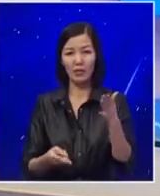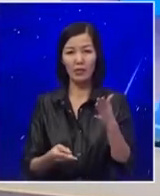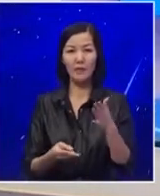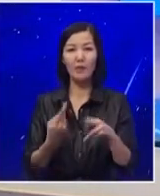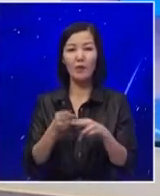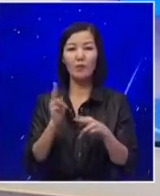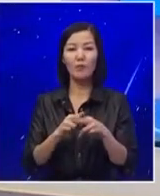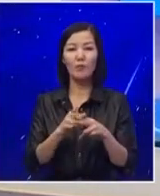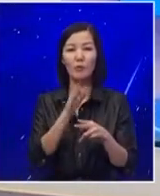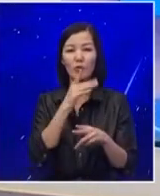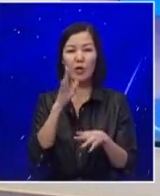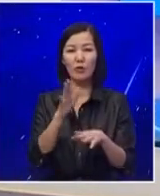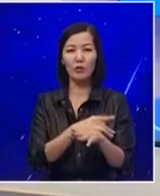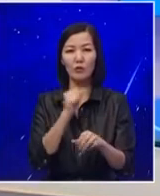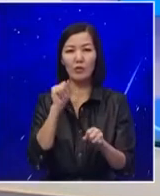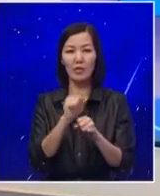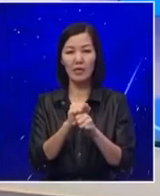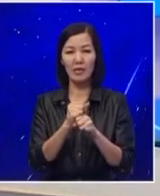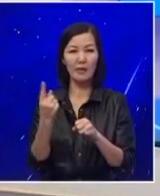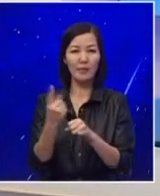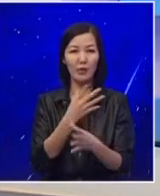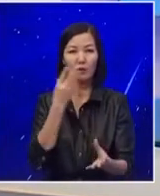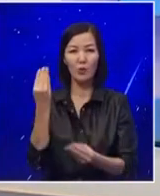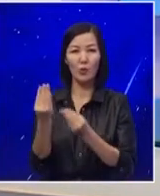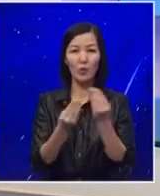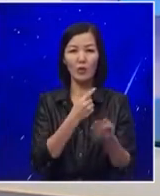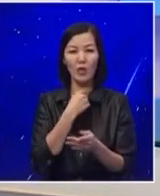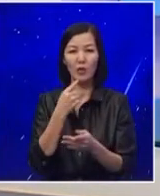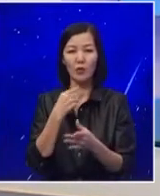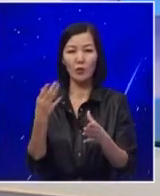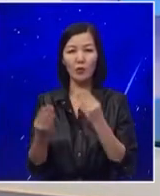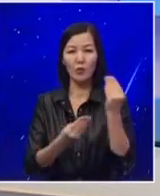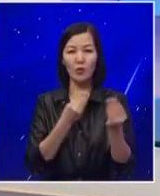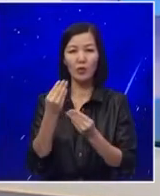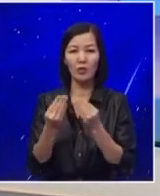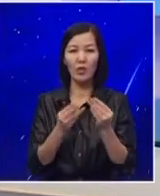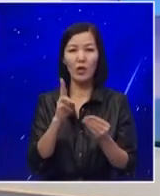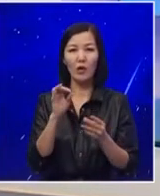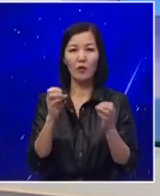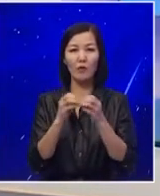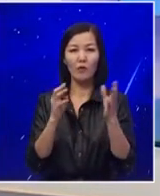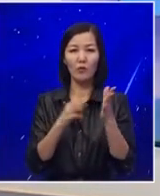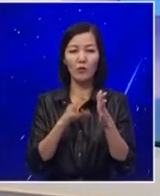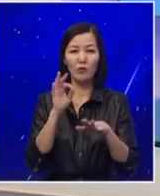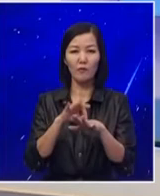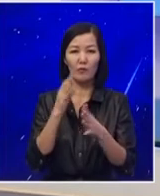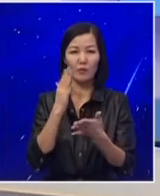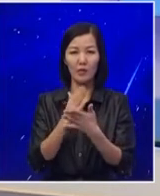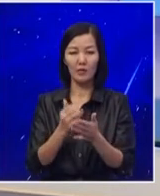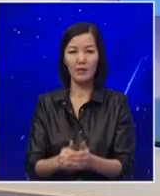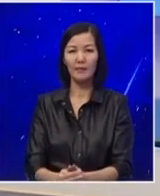ұзақ үзілістен кейінгі алғашқы ойын, себебі талдырғанды клуб ойыншыларының кейбірінде COVID-19 вирусы анықталған еді.